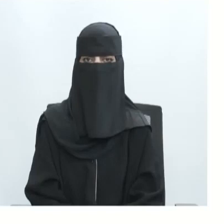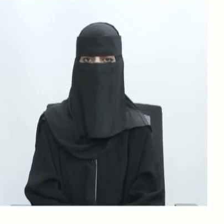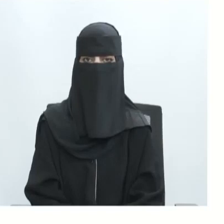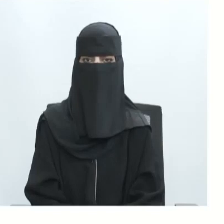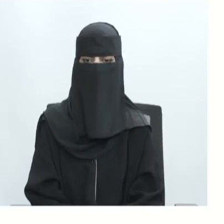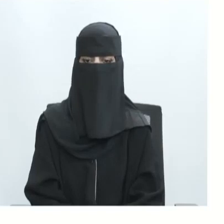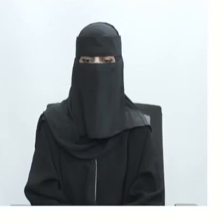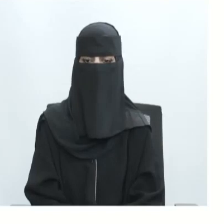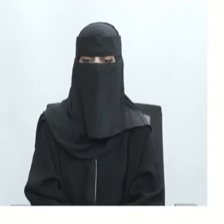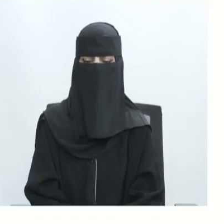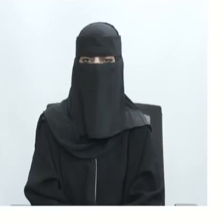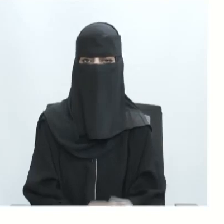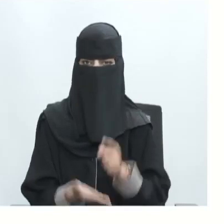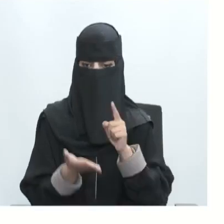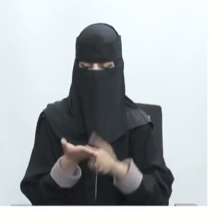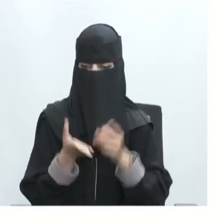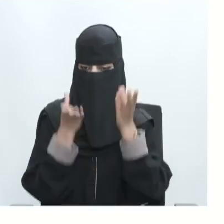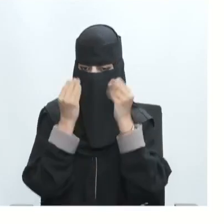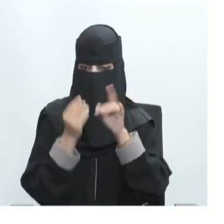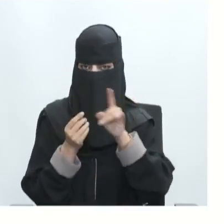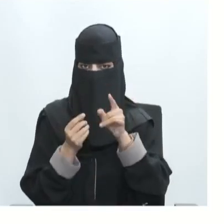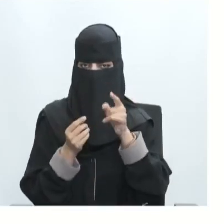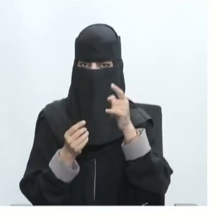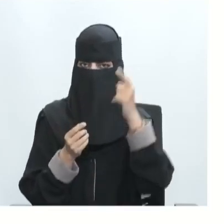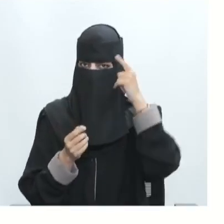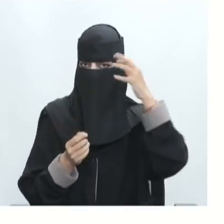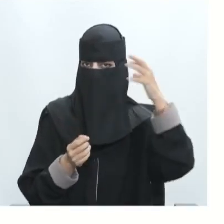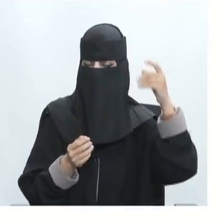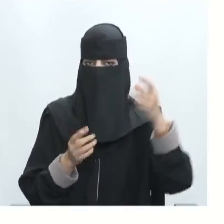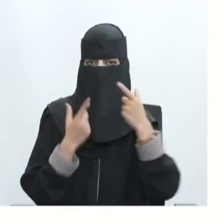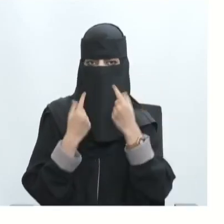رايكم ان العلم ليس مجرد تصورات